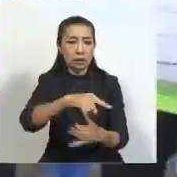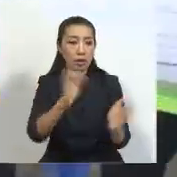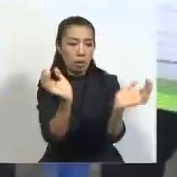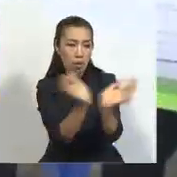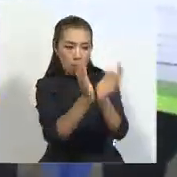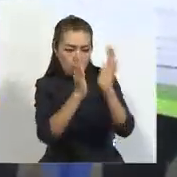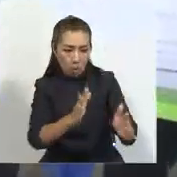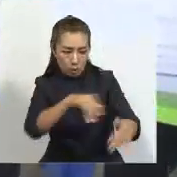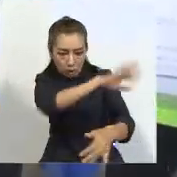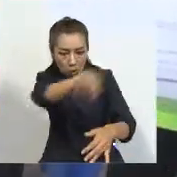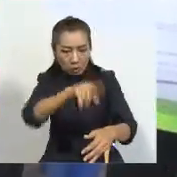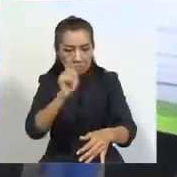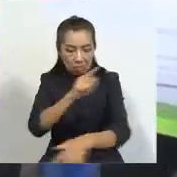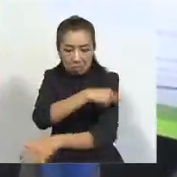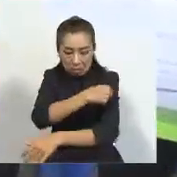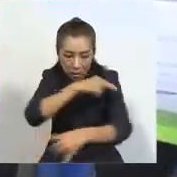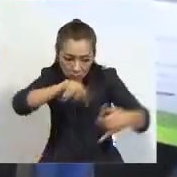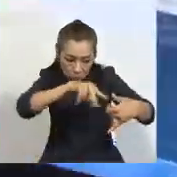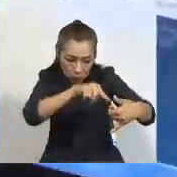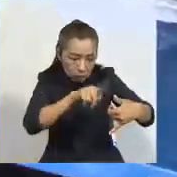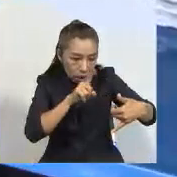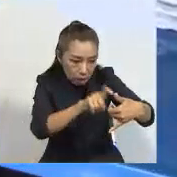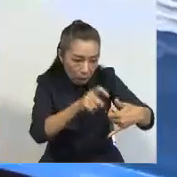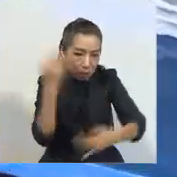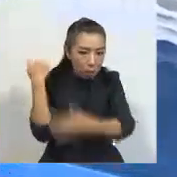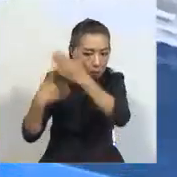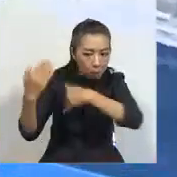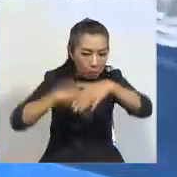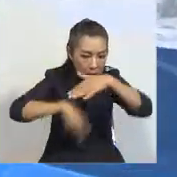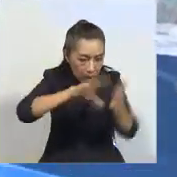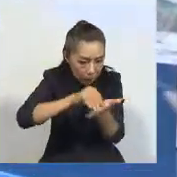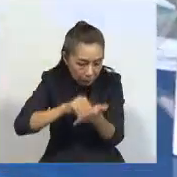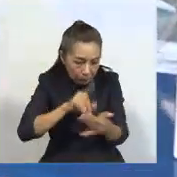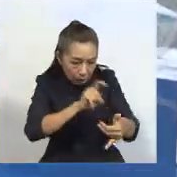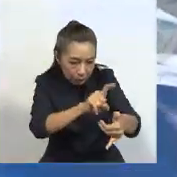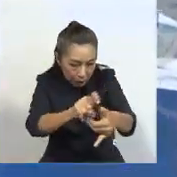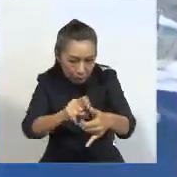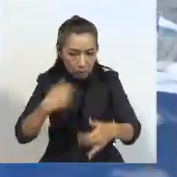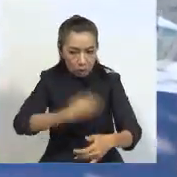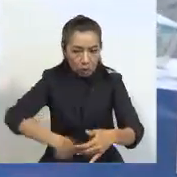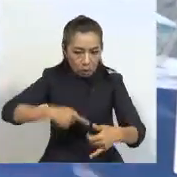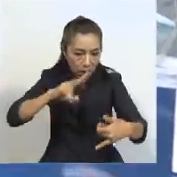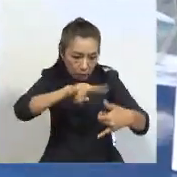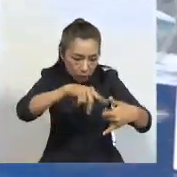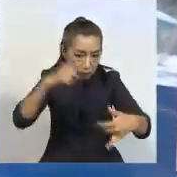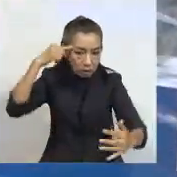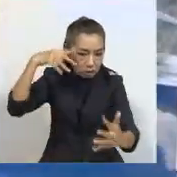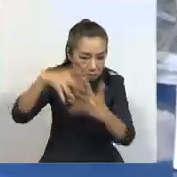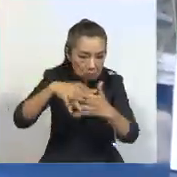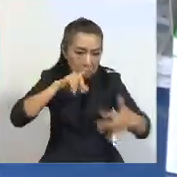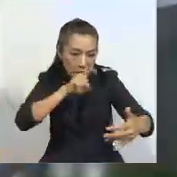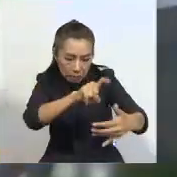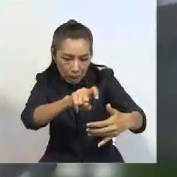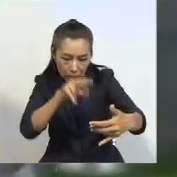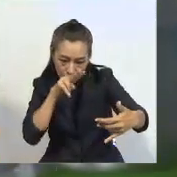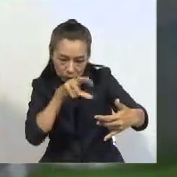คนจะต้องผ่านการตรวจสอบข้อมูลพื้นฐานเบื้องต้นรวมถึงจะต้องมีการตรวจสุขภาพจิตสังเกตอาการและพฤติ